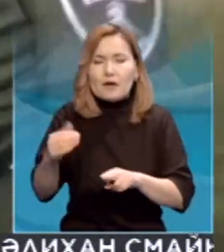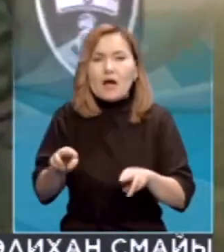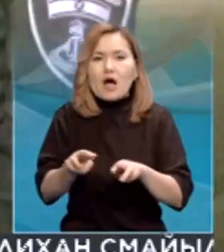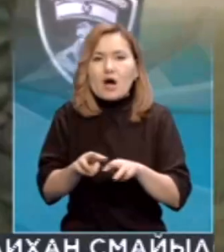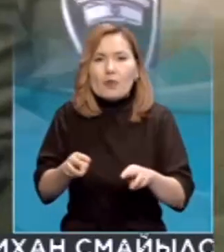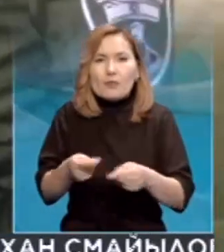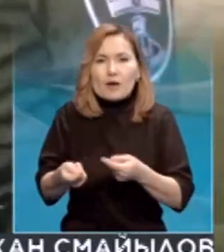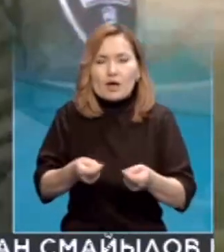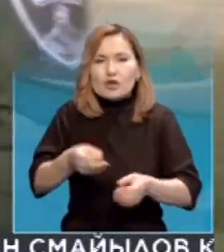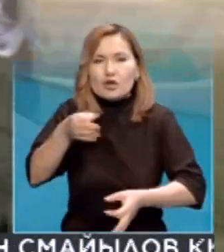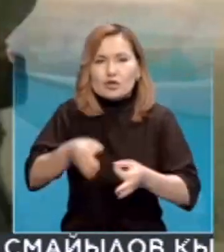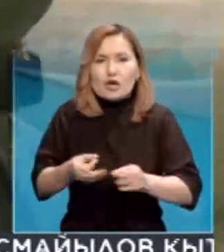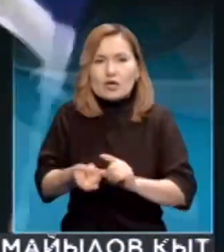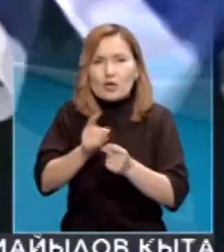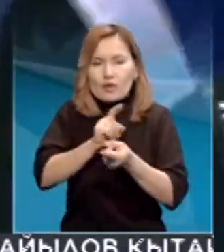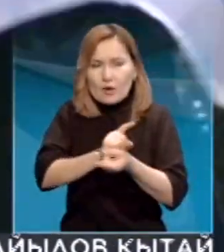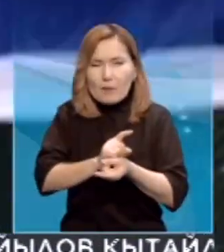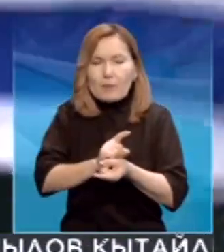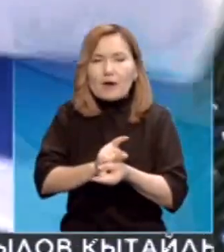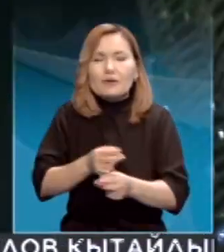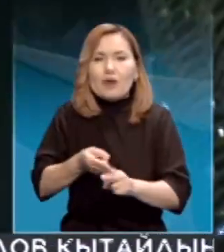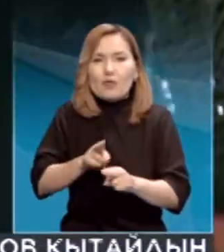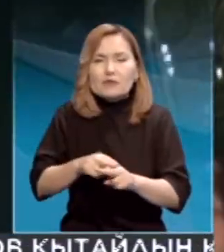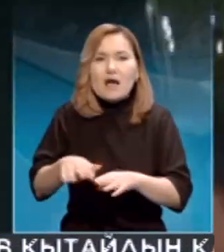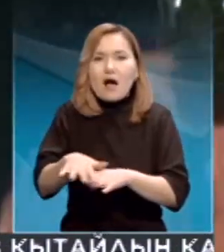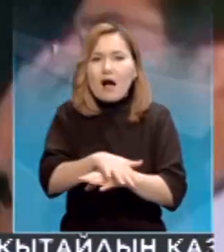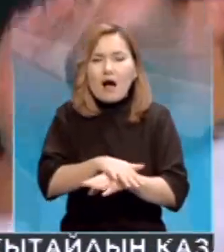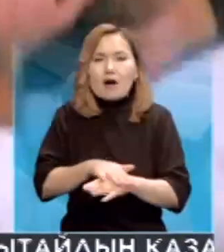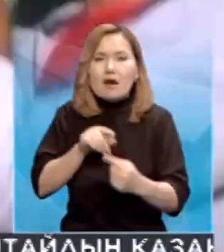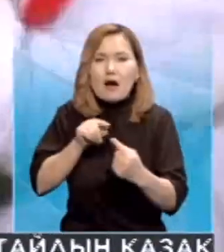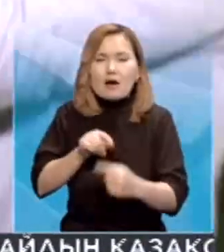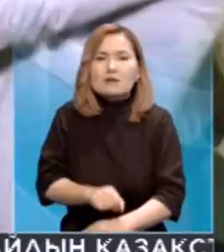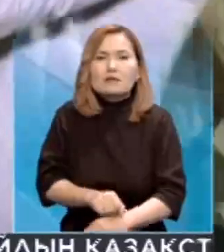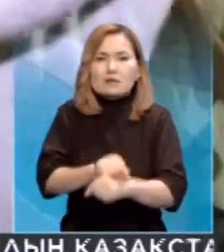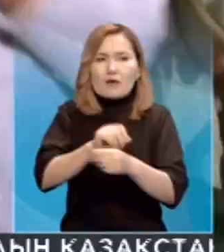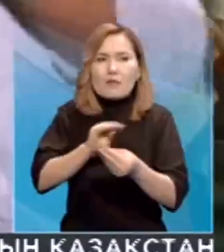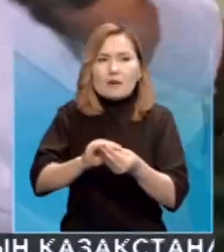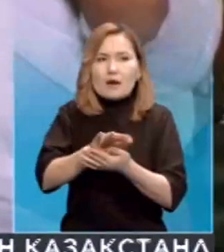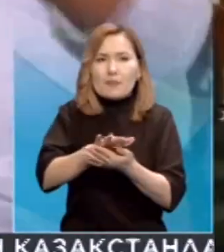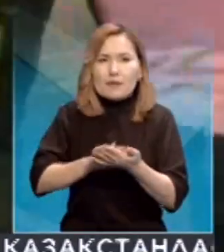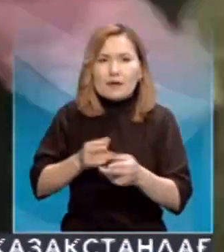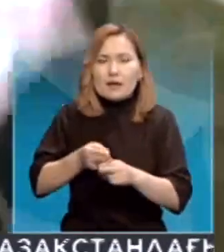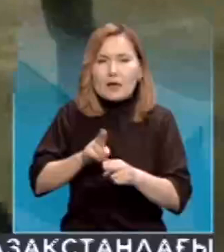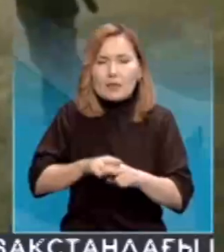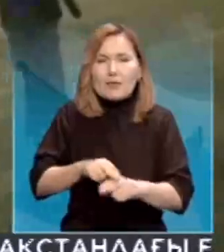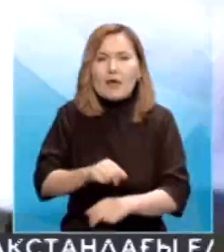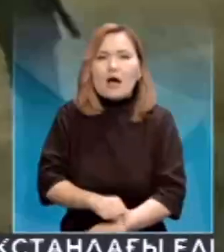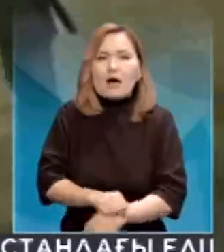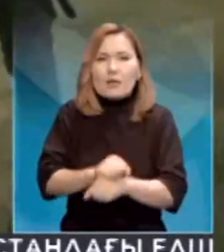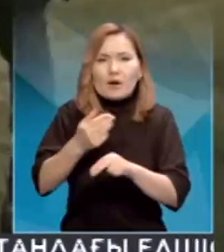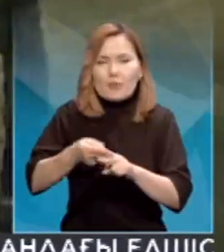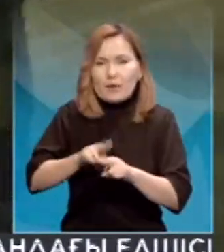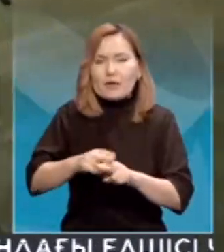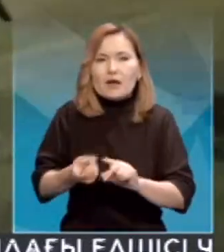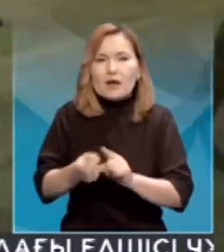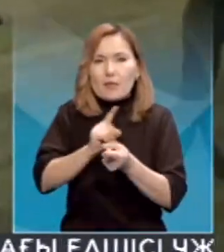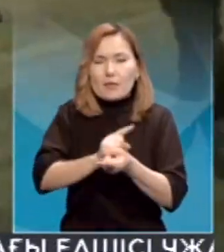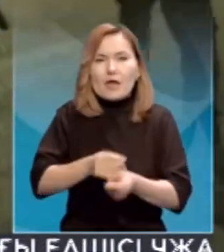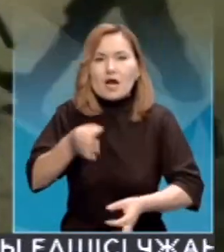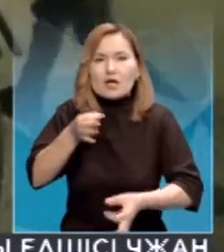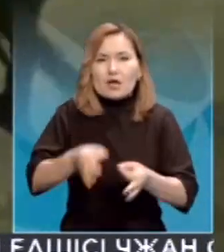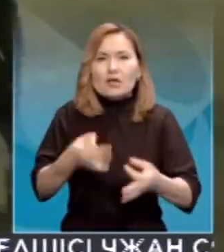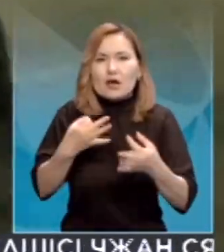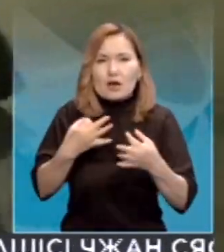үкіметінің сот жүйесін өзгертуге бағытталған қадамдарына наразылық бірнеше аптадан бері тыйылмай жатыр. Демонстранттардың пікірінше, бұл реформа